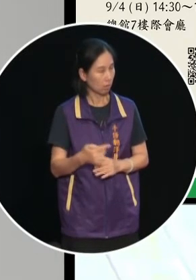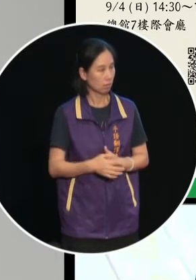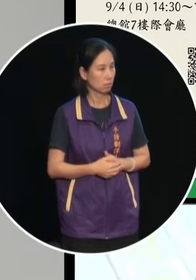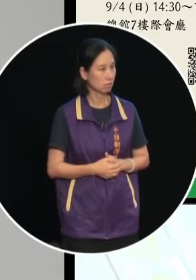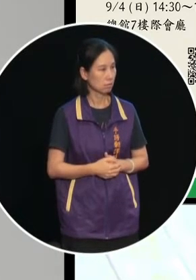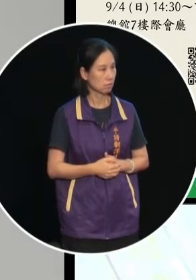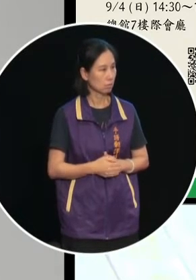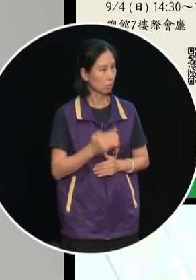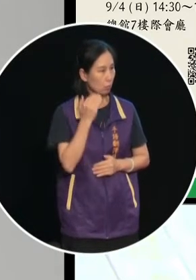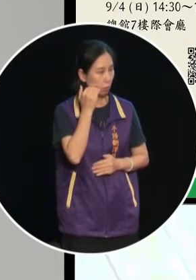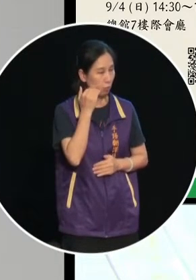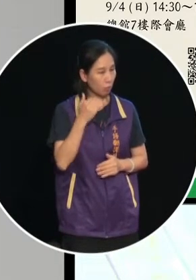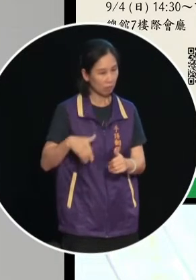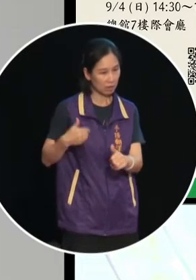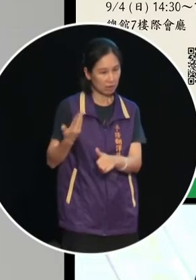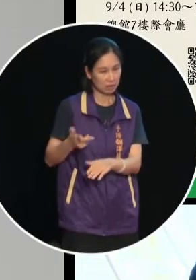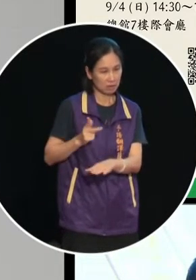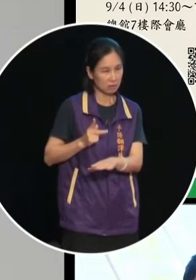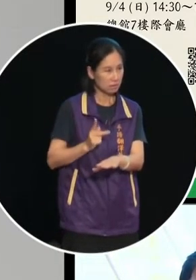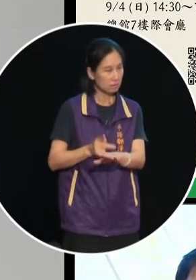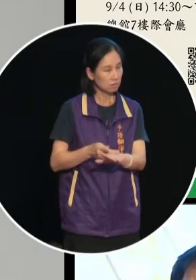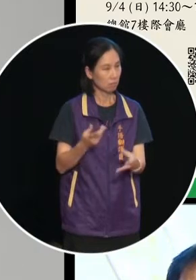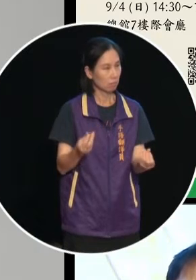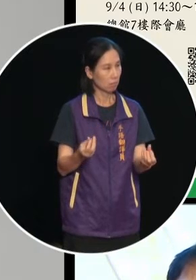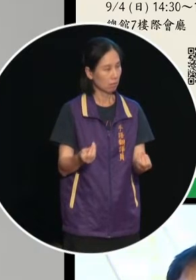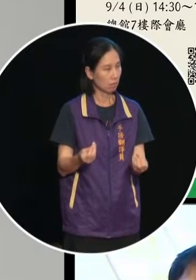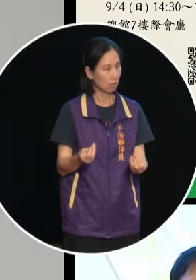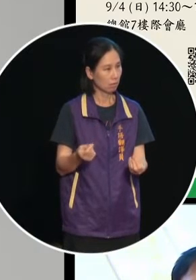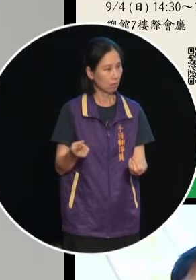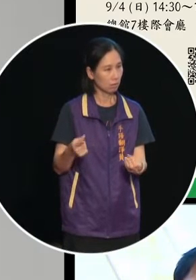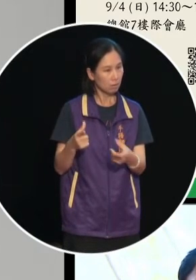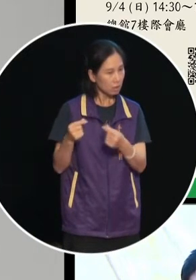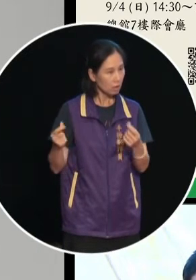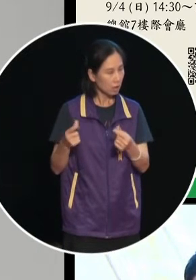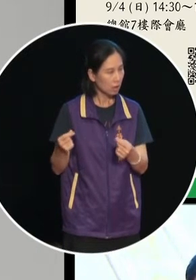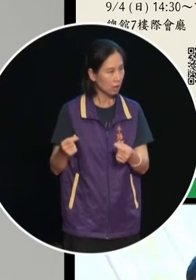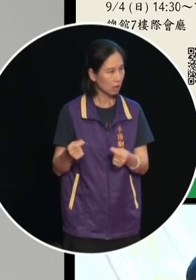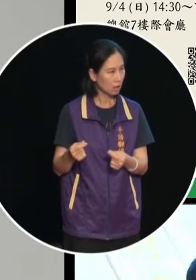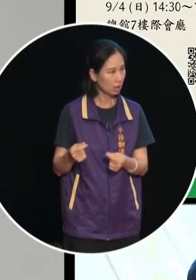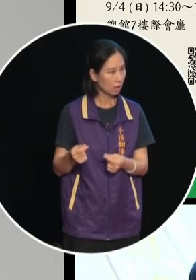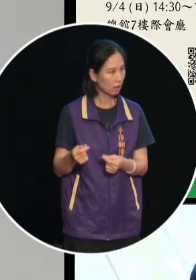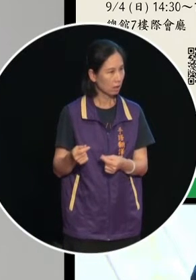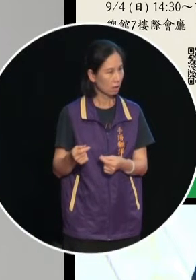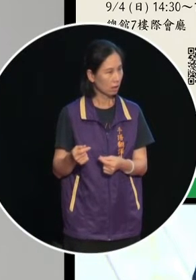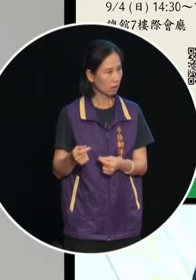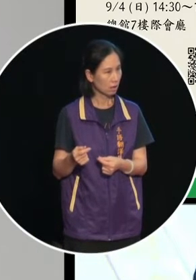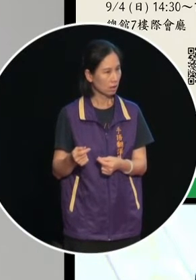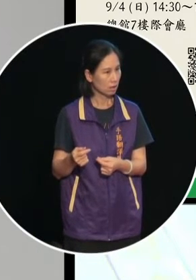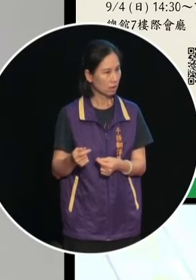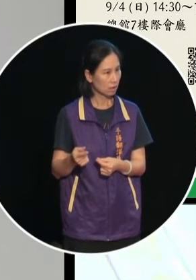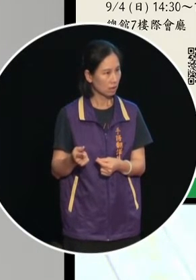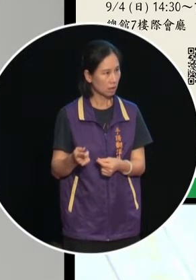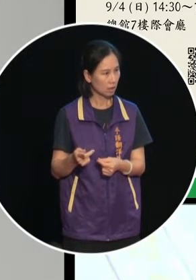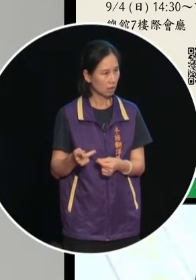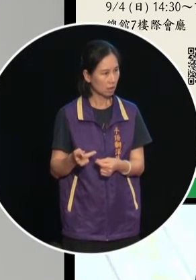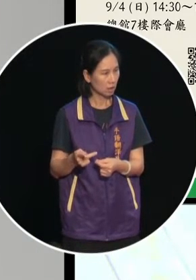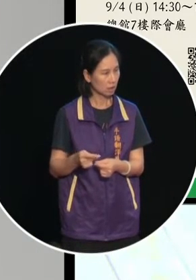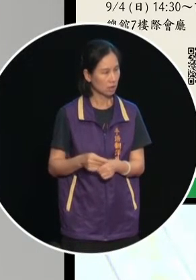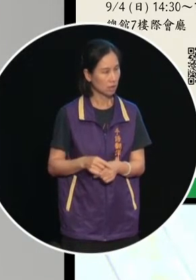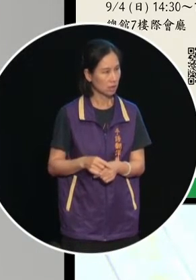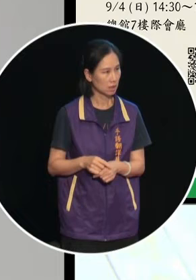造汽车，我们日本是汽车工业为主的国家，那没有汽车产